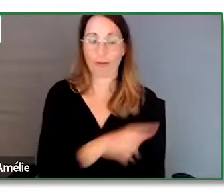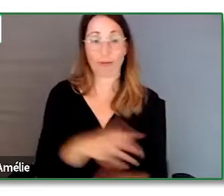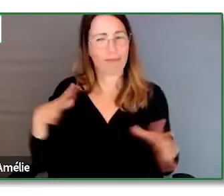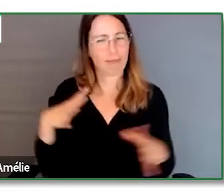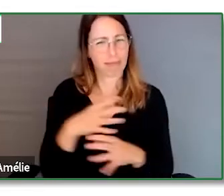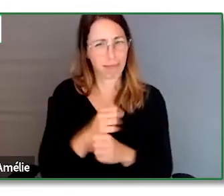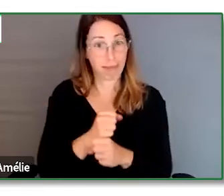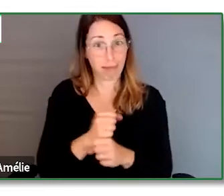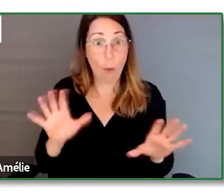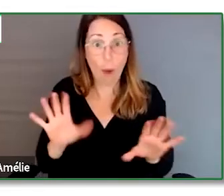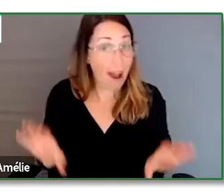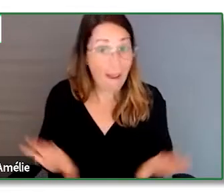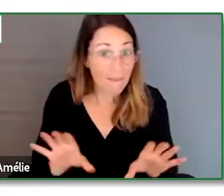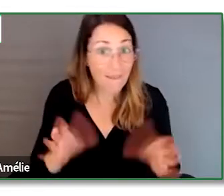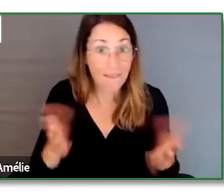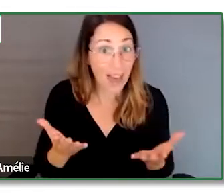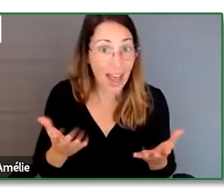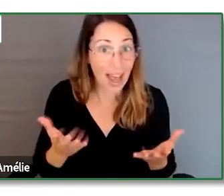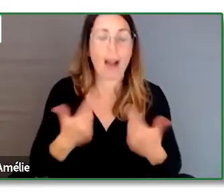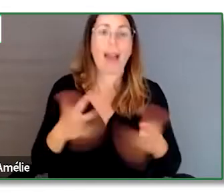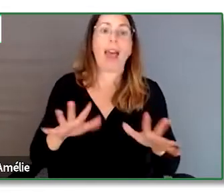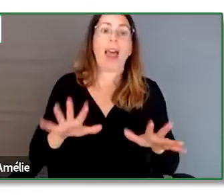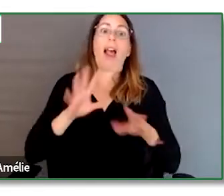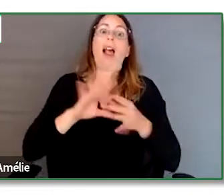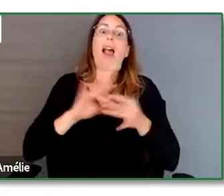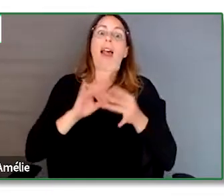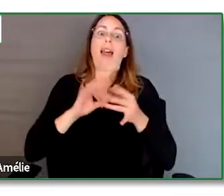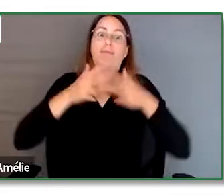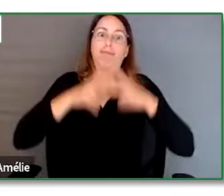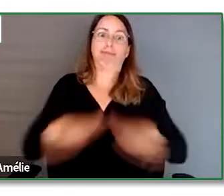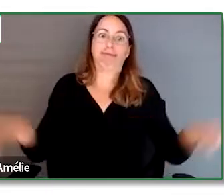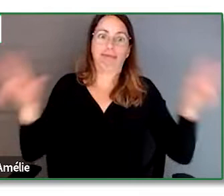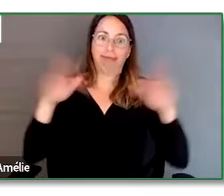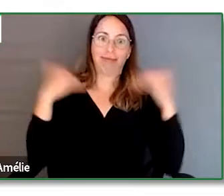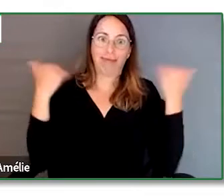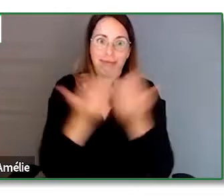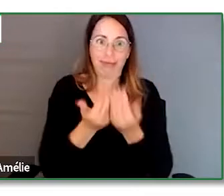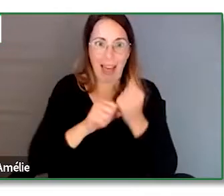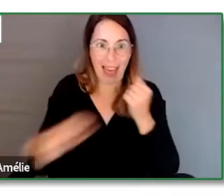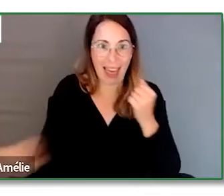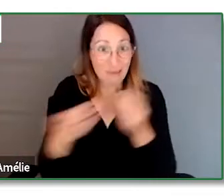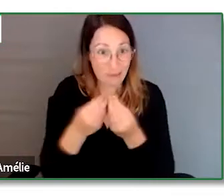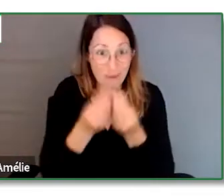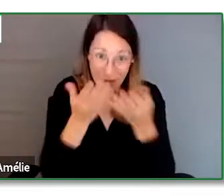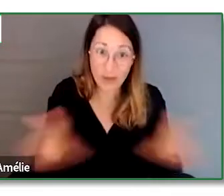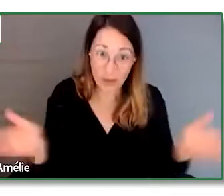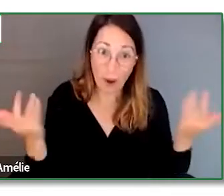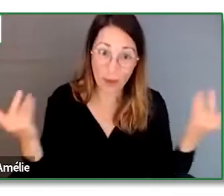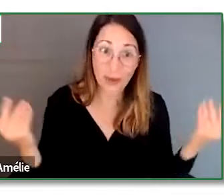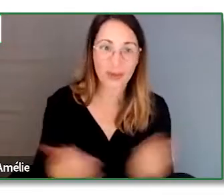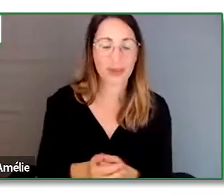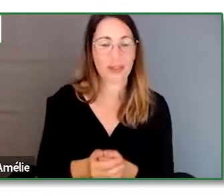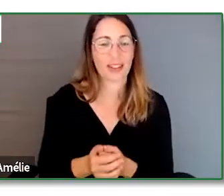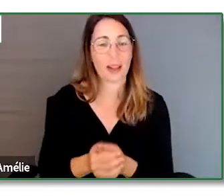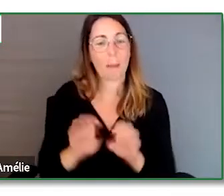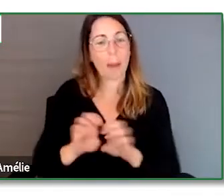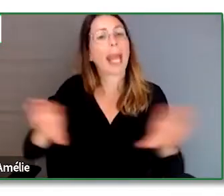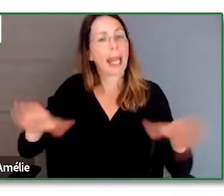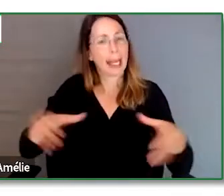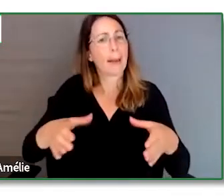épuisée en vous expliquant tout ça, car c'est beaucoup de choses, mais c'est une équipe petite mais puissante. Alors, les défis pour